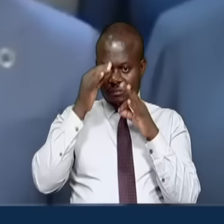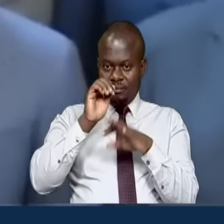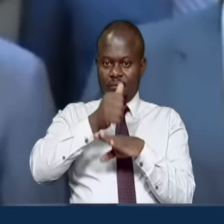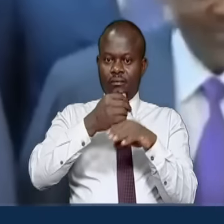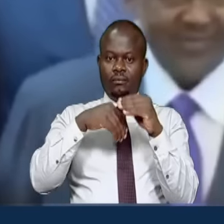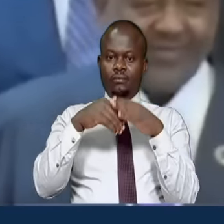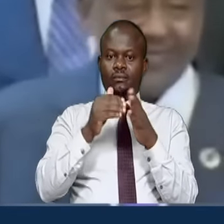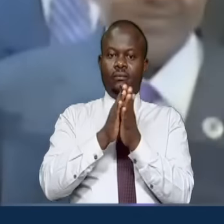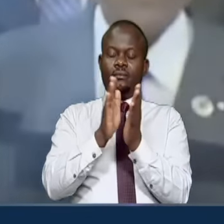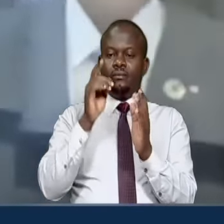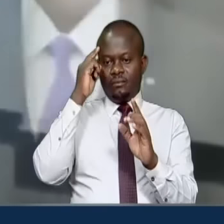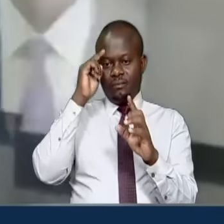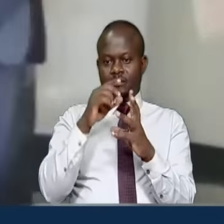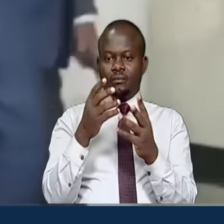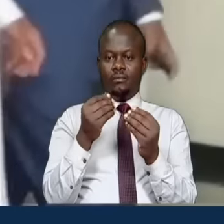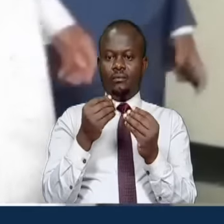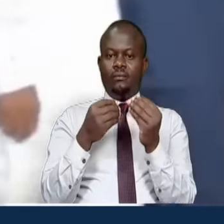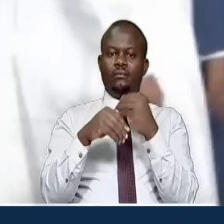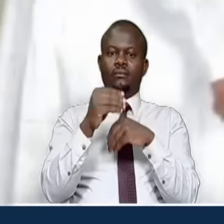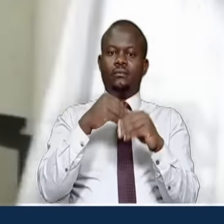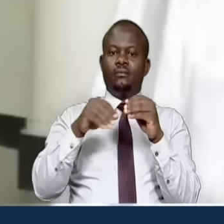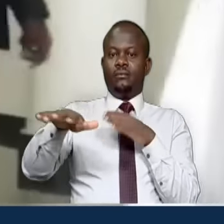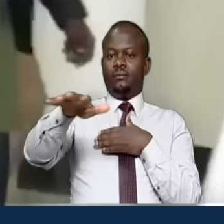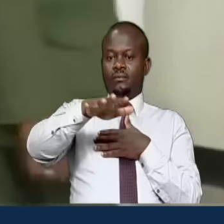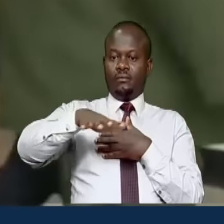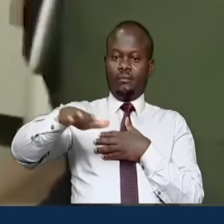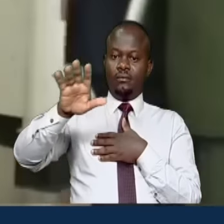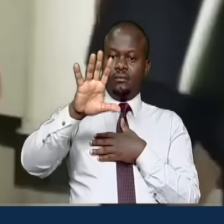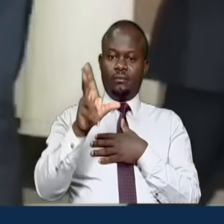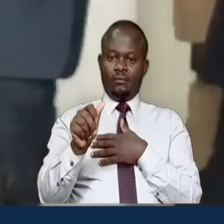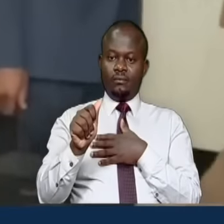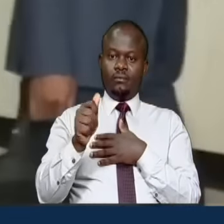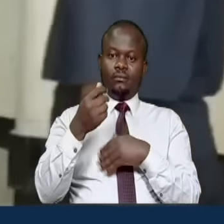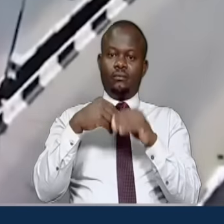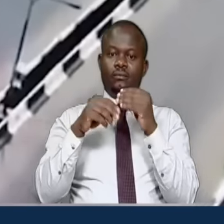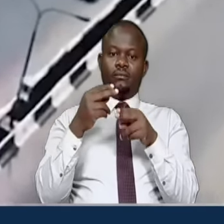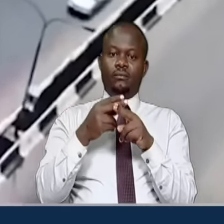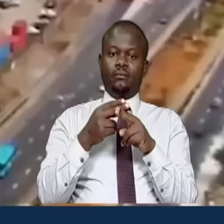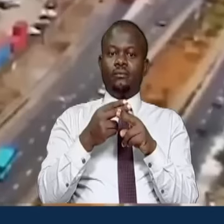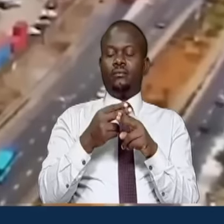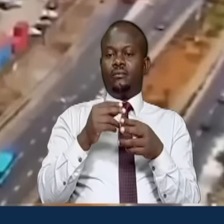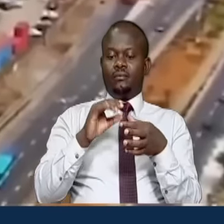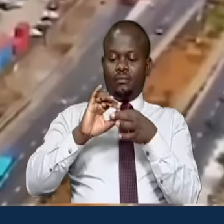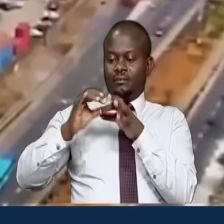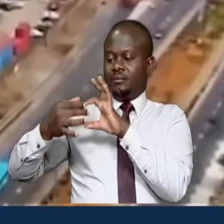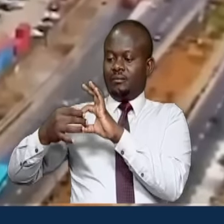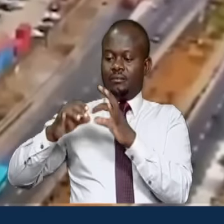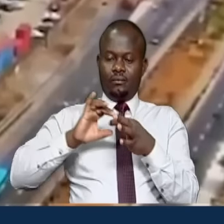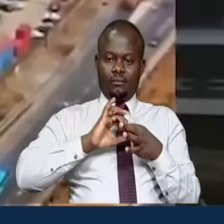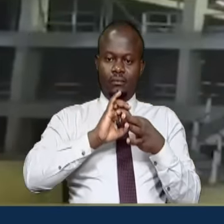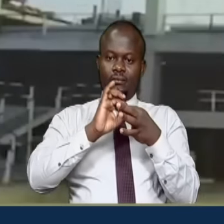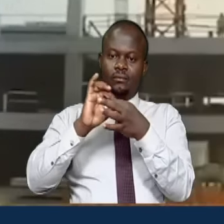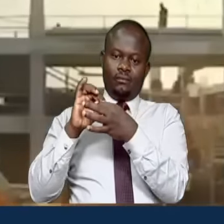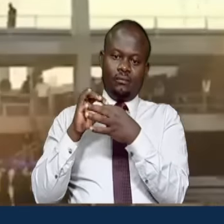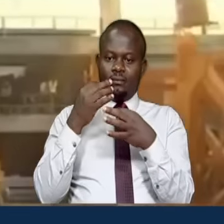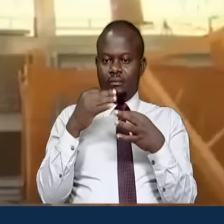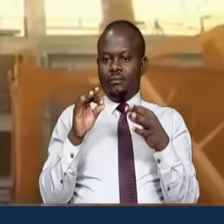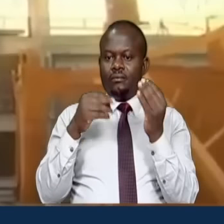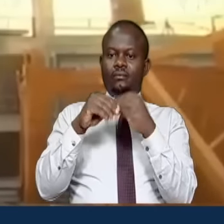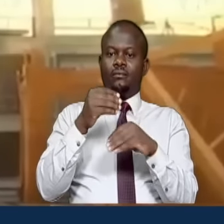rusange rigamije koroshya ubucuruzi buhuza ibihugu birereye muri ibice bya Afrika ni isoko ryiswe Tripartite Free Trade Area muri rw'icyongereza